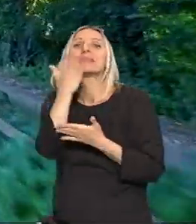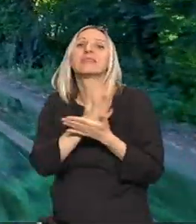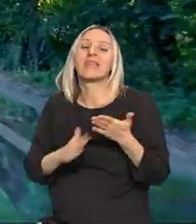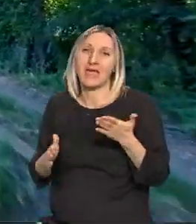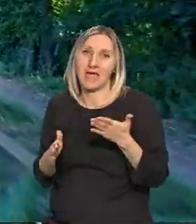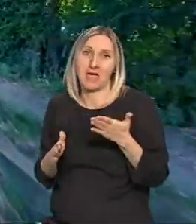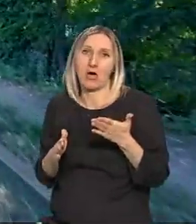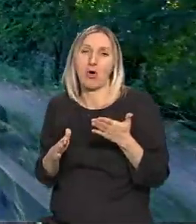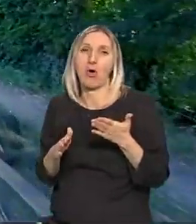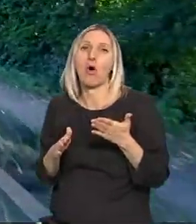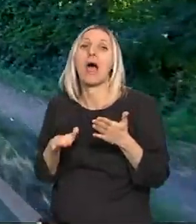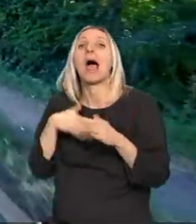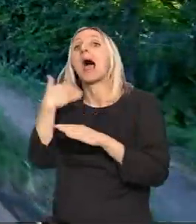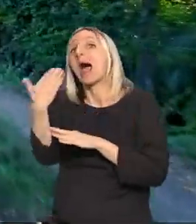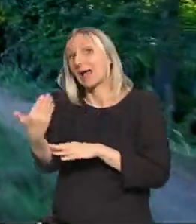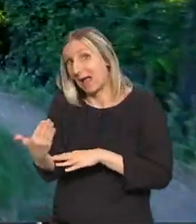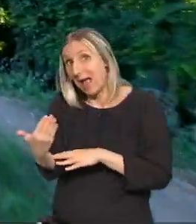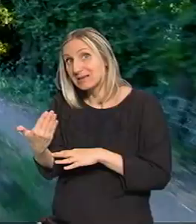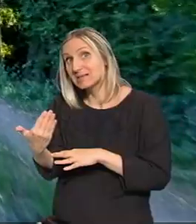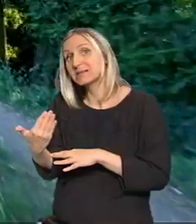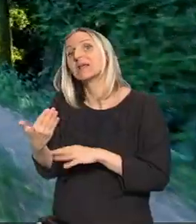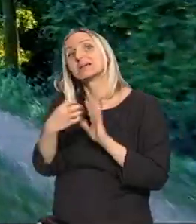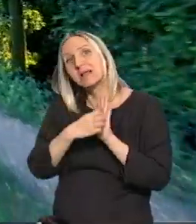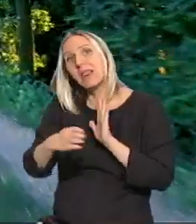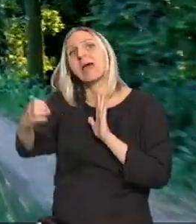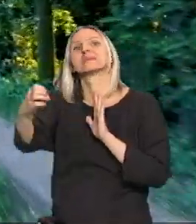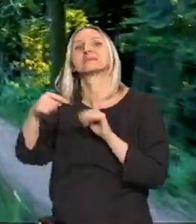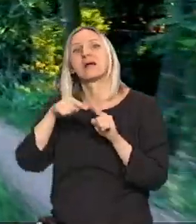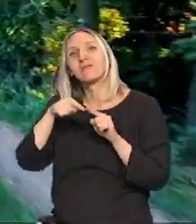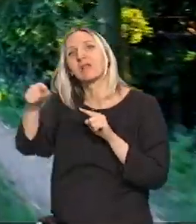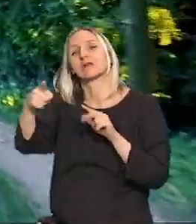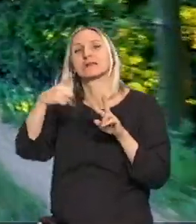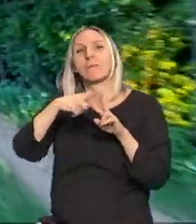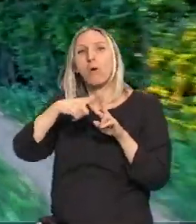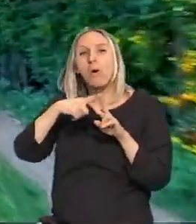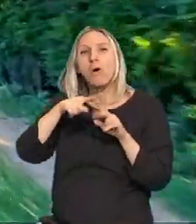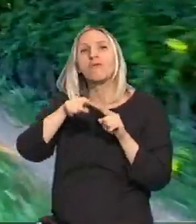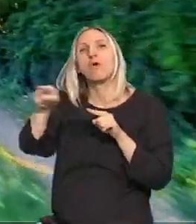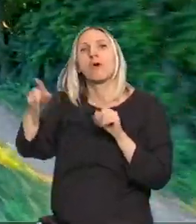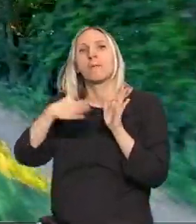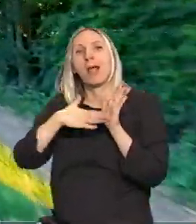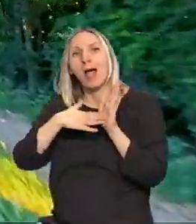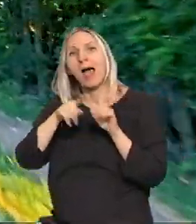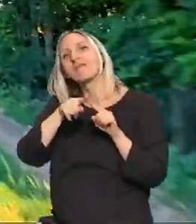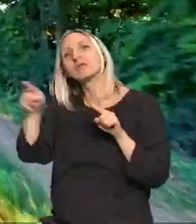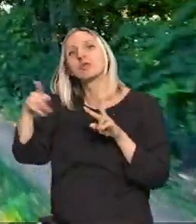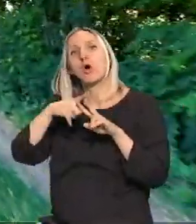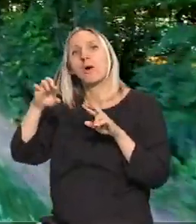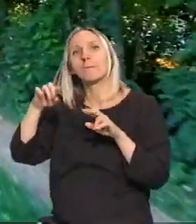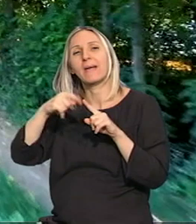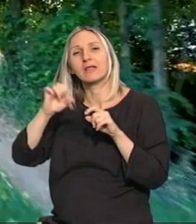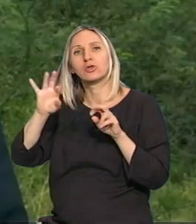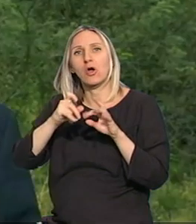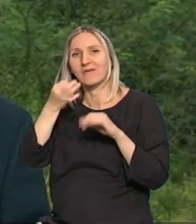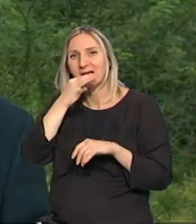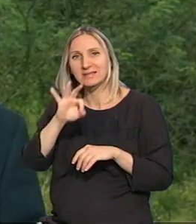trebalo kasnije, i što se i desilo, da se nastavi prema Homolju, prema Mlavi do Petrovca.